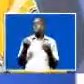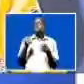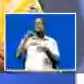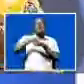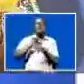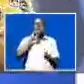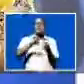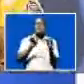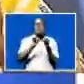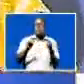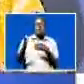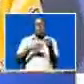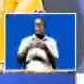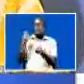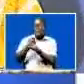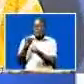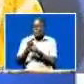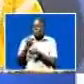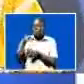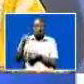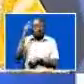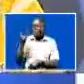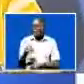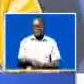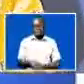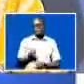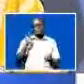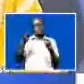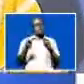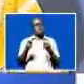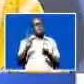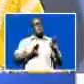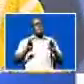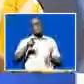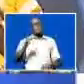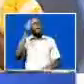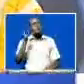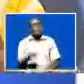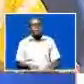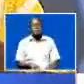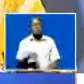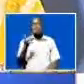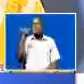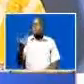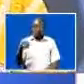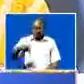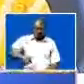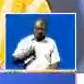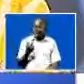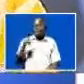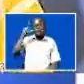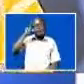waume. Na. Yale ya kujiwekea kwa sababu gani? Kwa nini wajibadilishia maadili? Wewe mtoto kama mimi mtoto wa